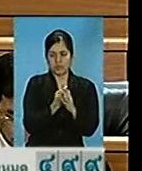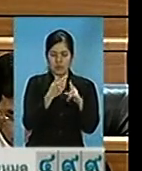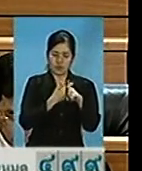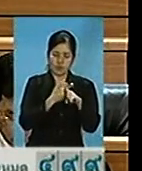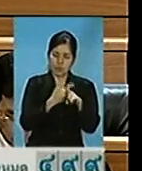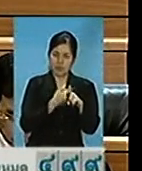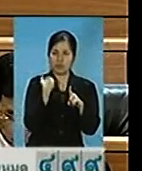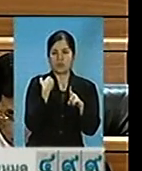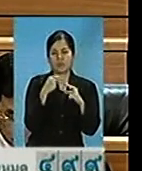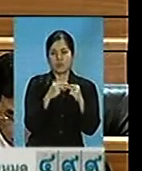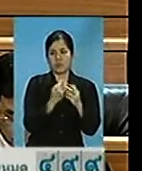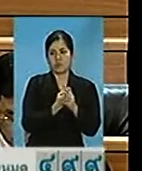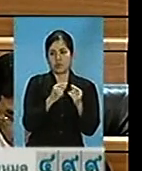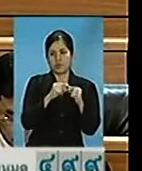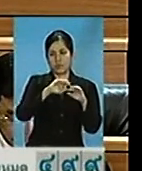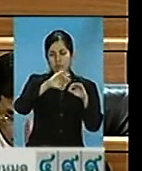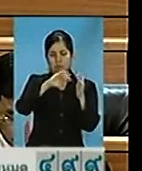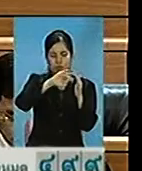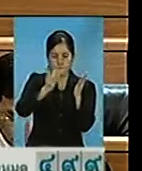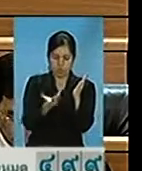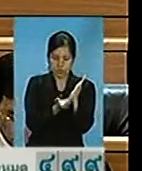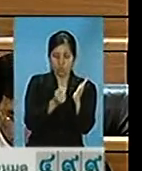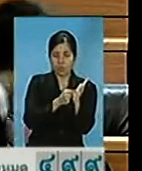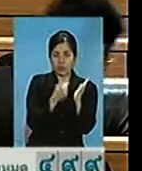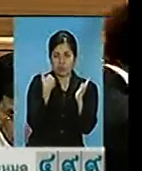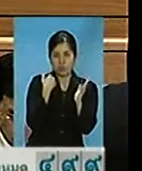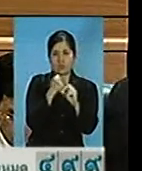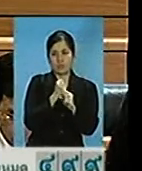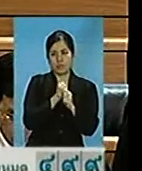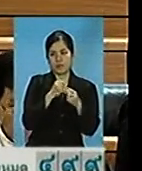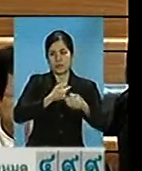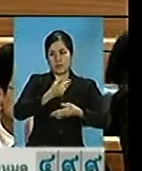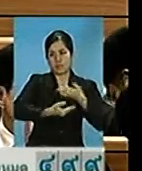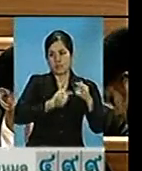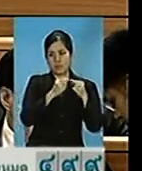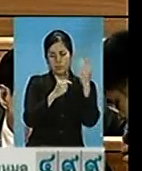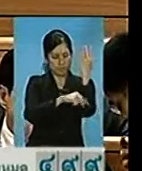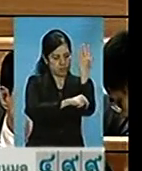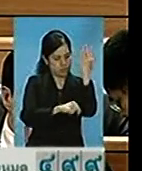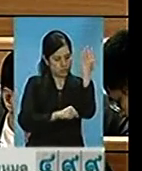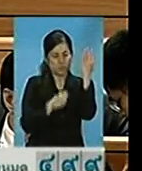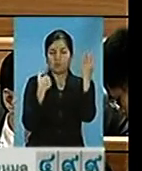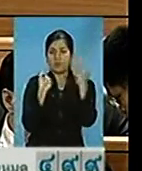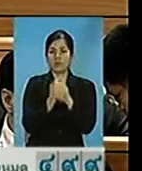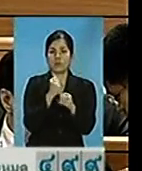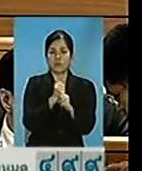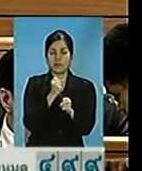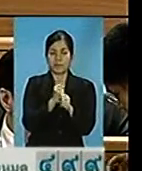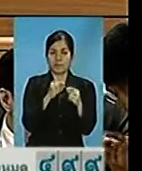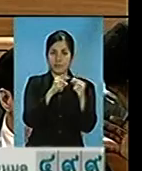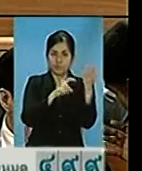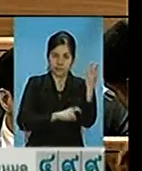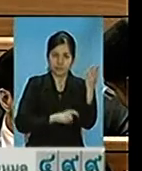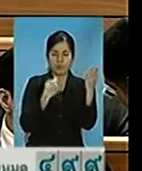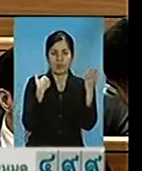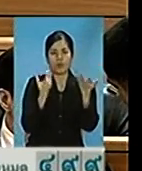ำถ้วยกรีดยางคนที่ขายปุ๋ยคนที่ทำสวนลูกจ้าง